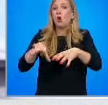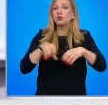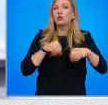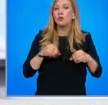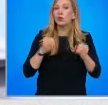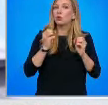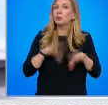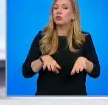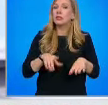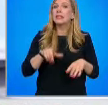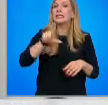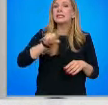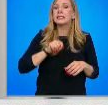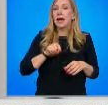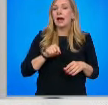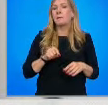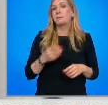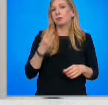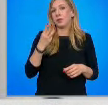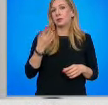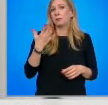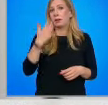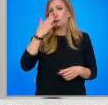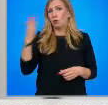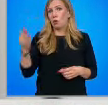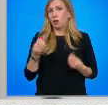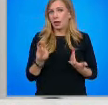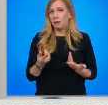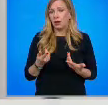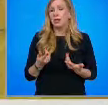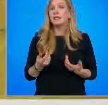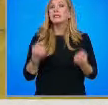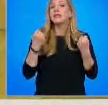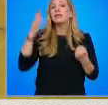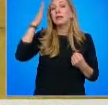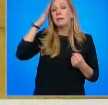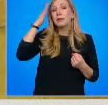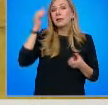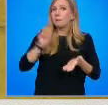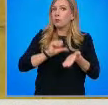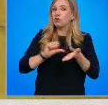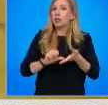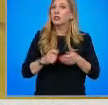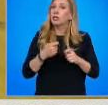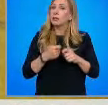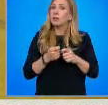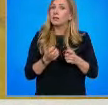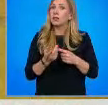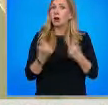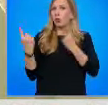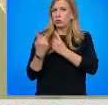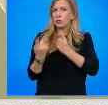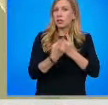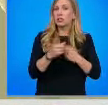предишното правителство заем в размер на 35 милиона лева. Служебният здравен министър от своя страна подчерта, че е провел няколко срещи